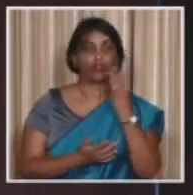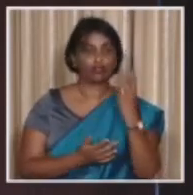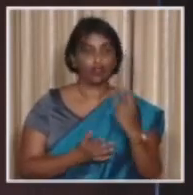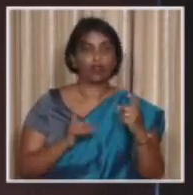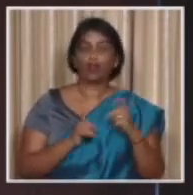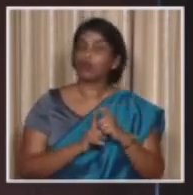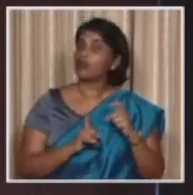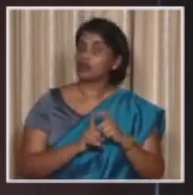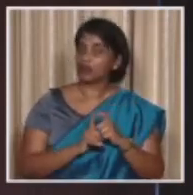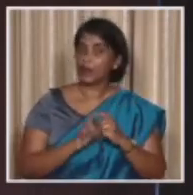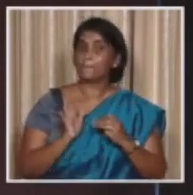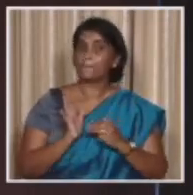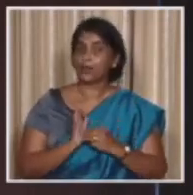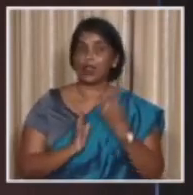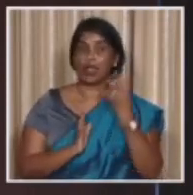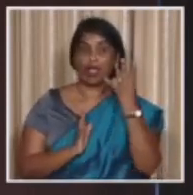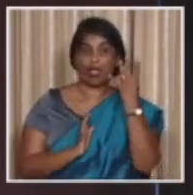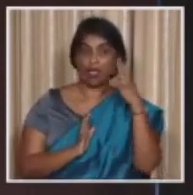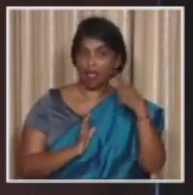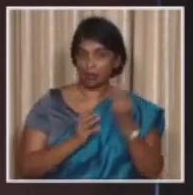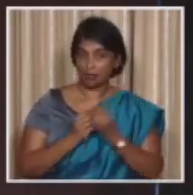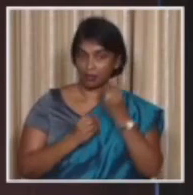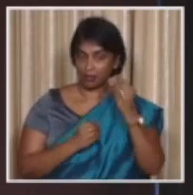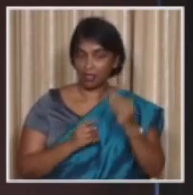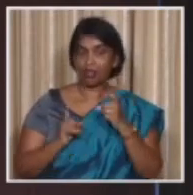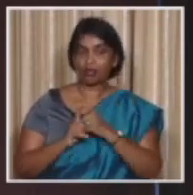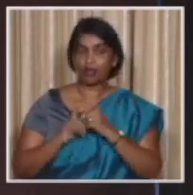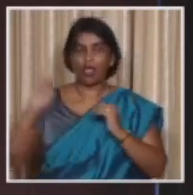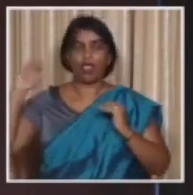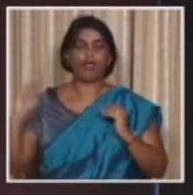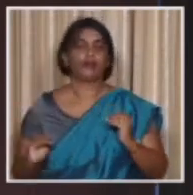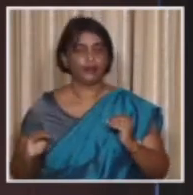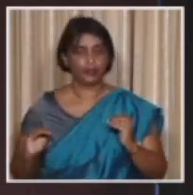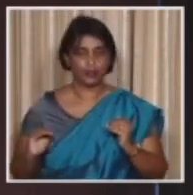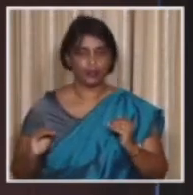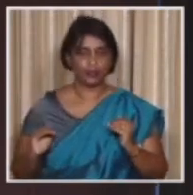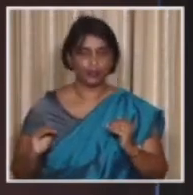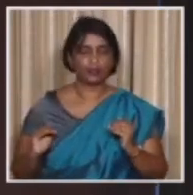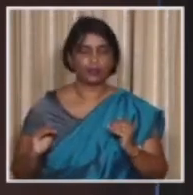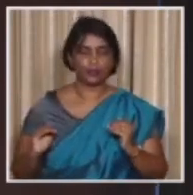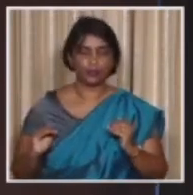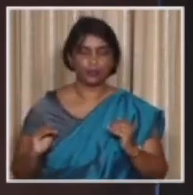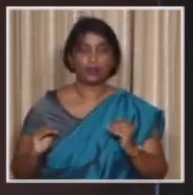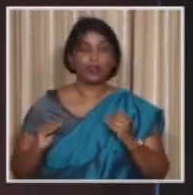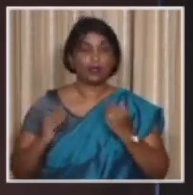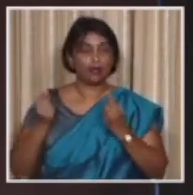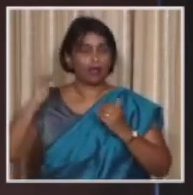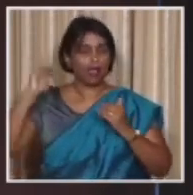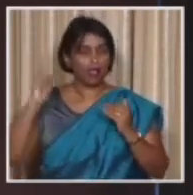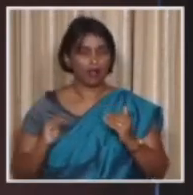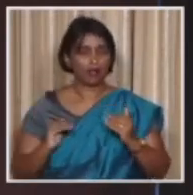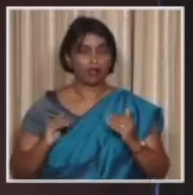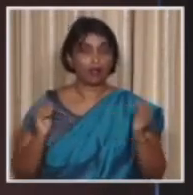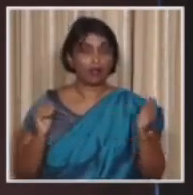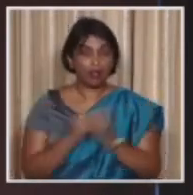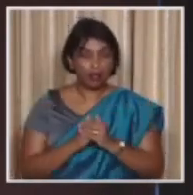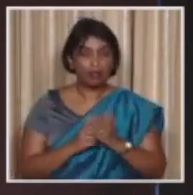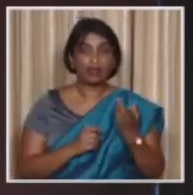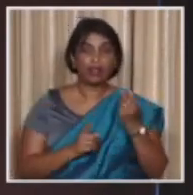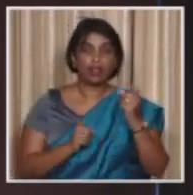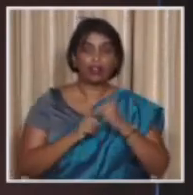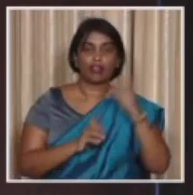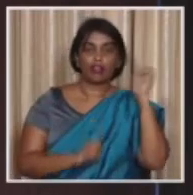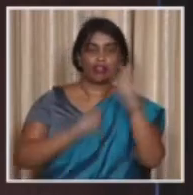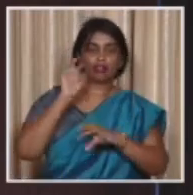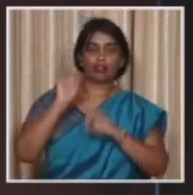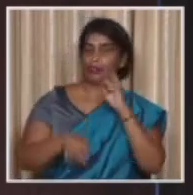ඩොලර් මේ මිලියන 400ක් දෙනවා කිව්වහම ඩොලර් එක ගාන බැස්සා. මේ assumption එක ගාන බැස්සාම හංගන් හිටපු කට්ටිය ඩොලර්